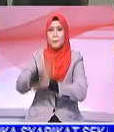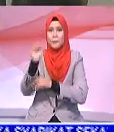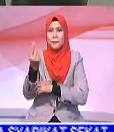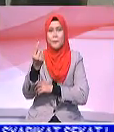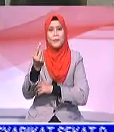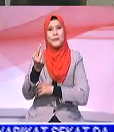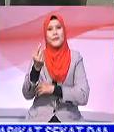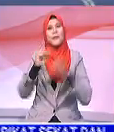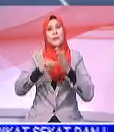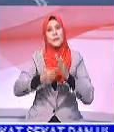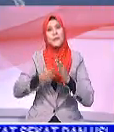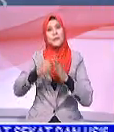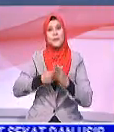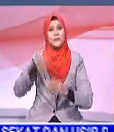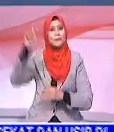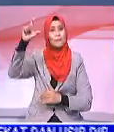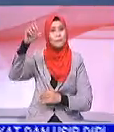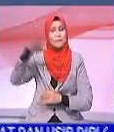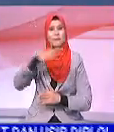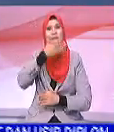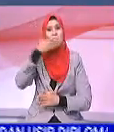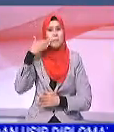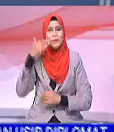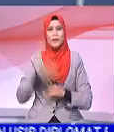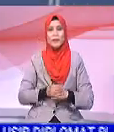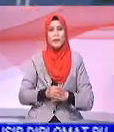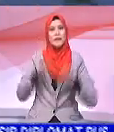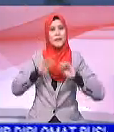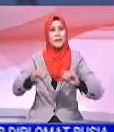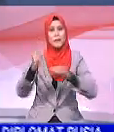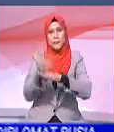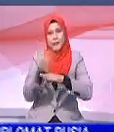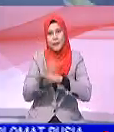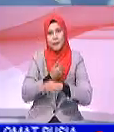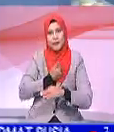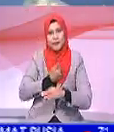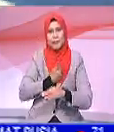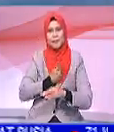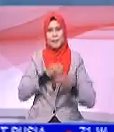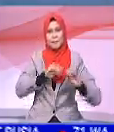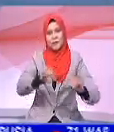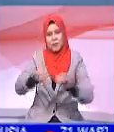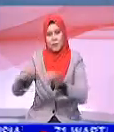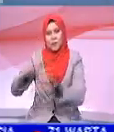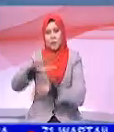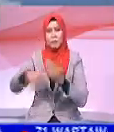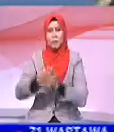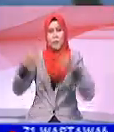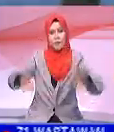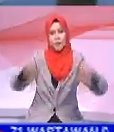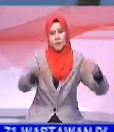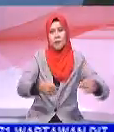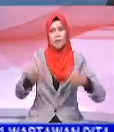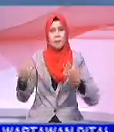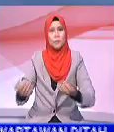di sepanjang bulan puasa ini. Dan beliau akan menerapkan taktikal beliau sendiri memandangkan kedua-dua lawan